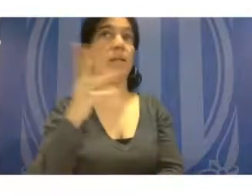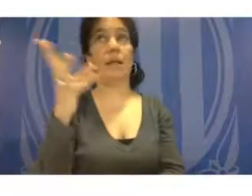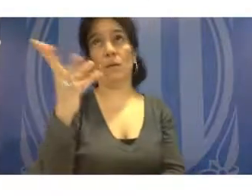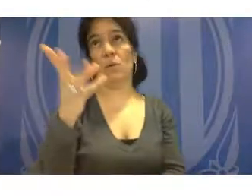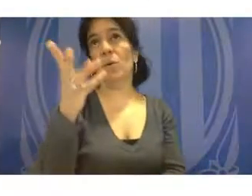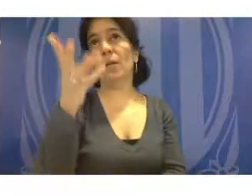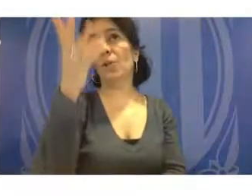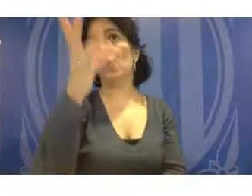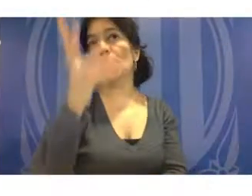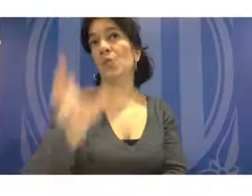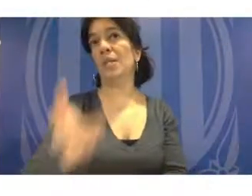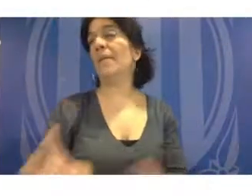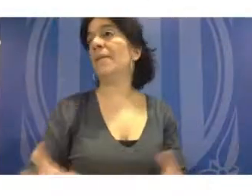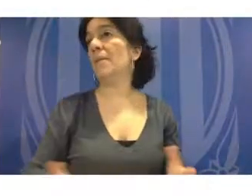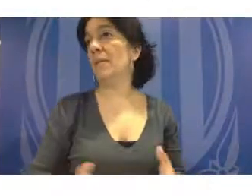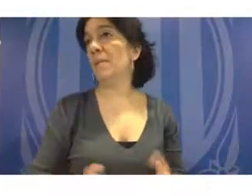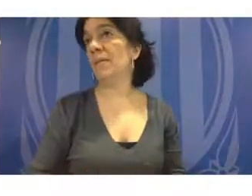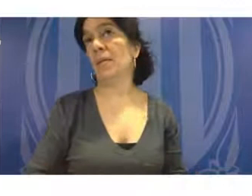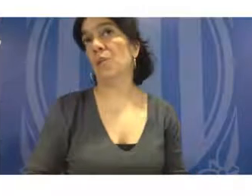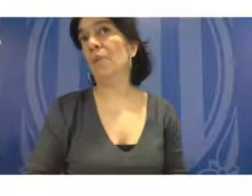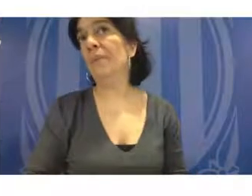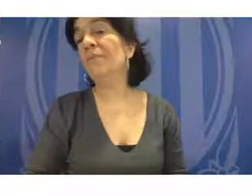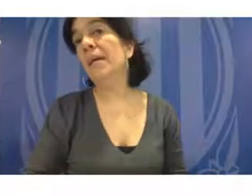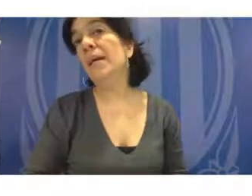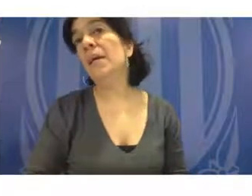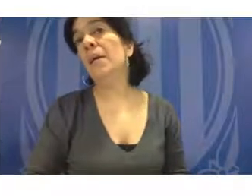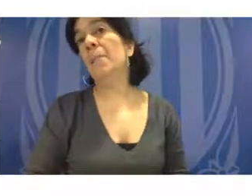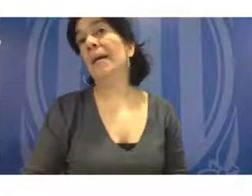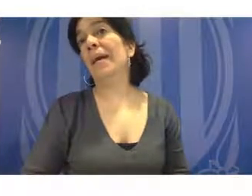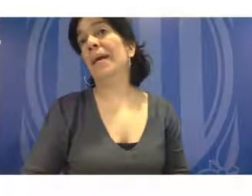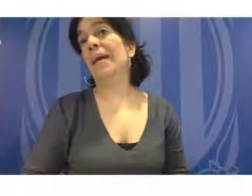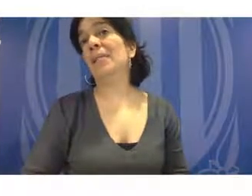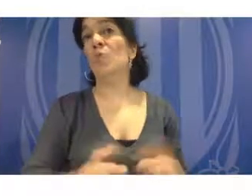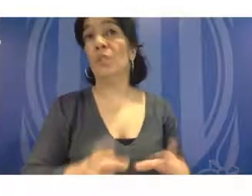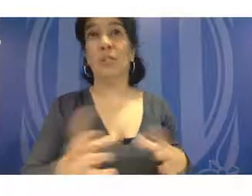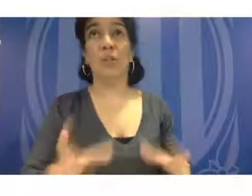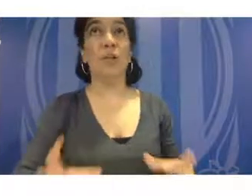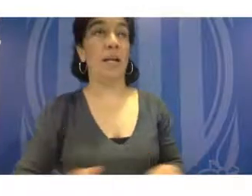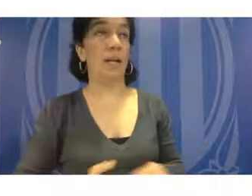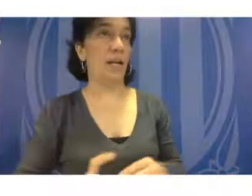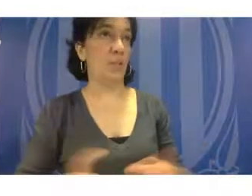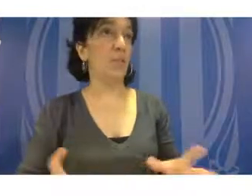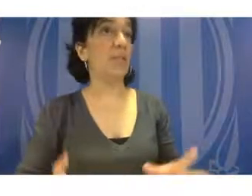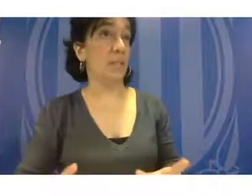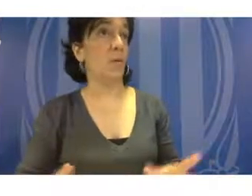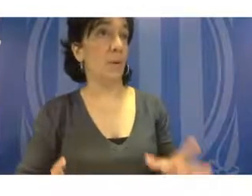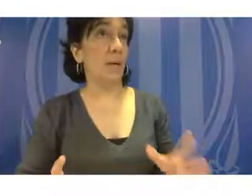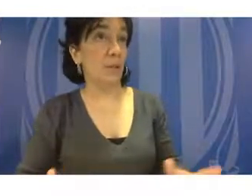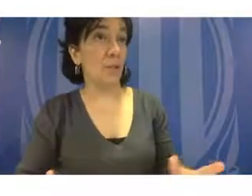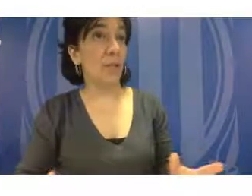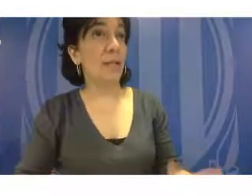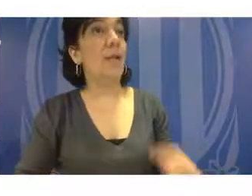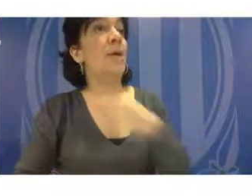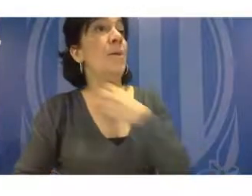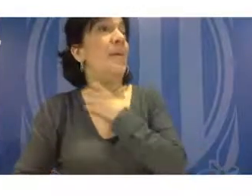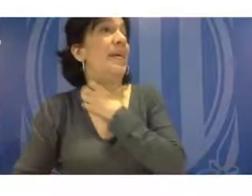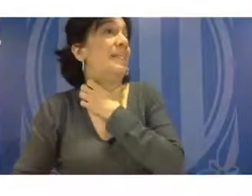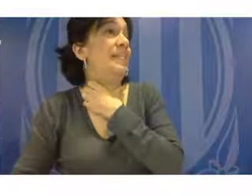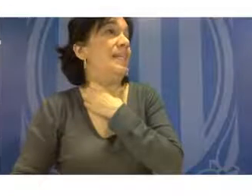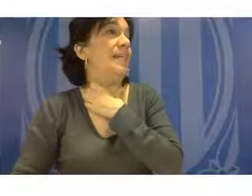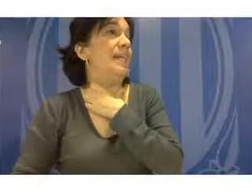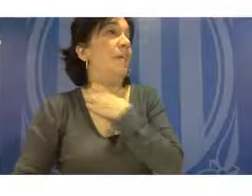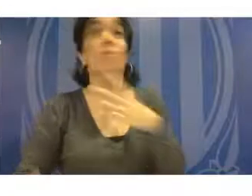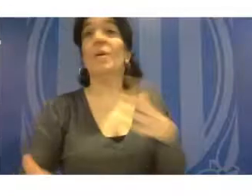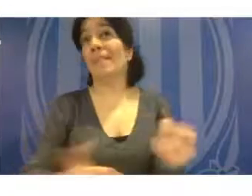formulari en Google Docs, com us deia, d'esdeveniments, que això ho vam fer perquè descongestiona les bústies de correu electrònic, perquè